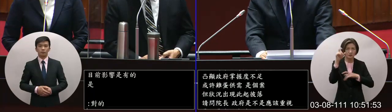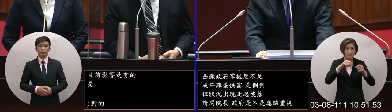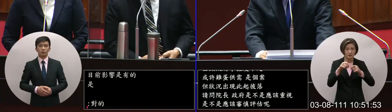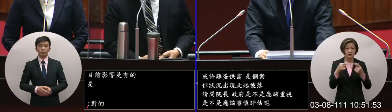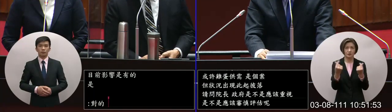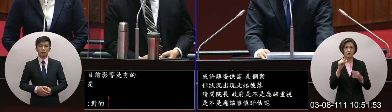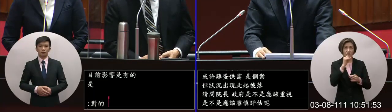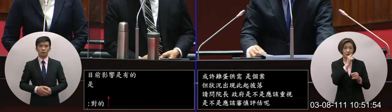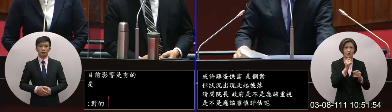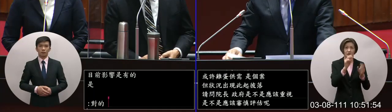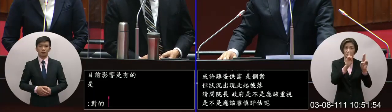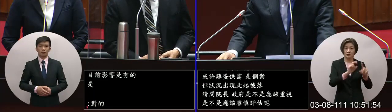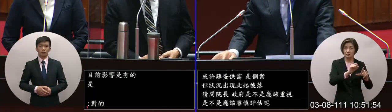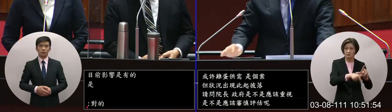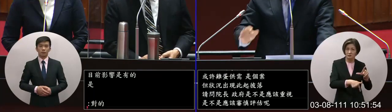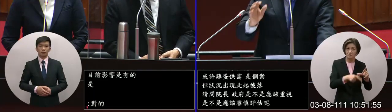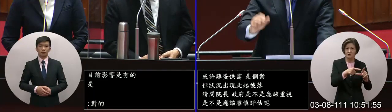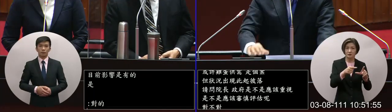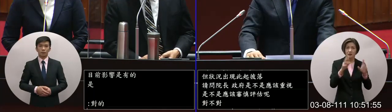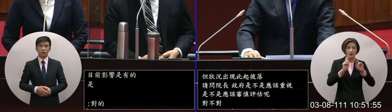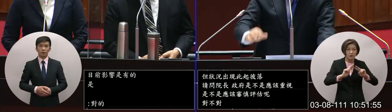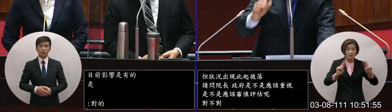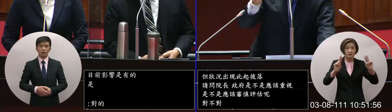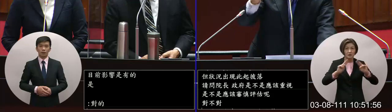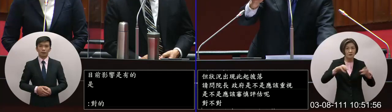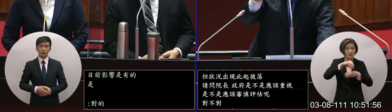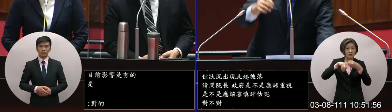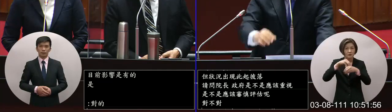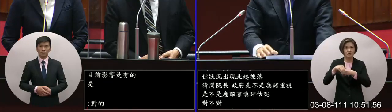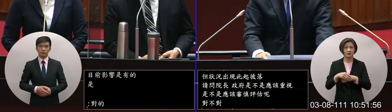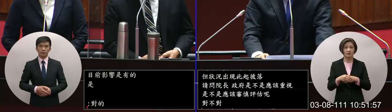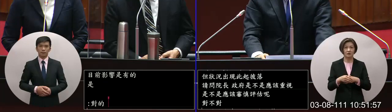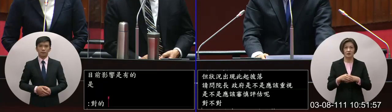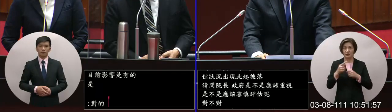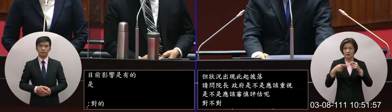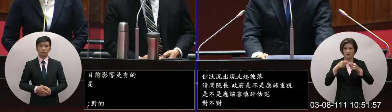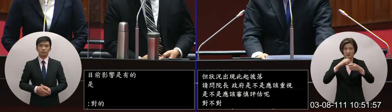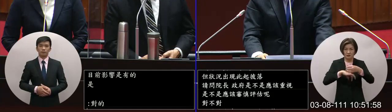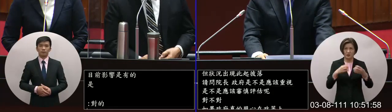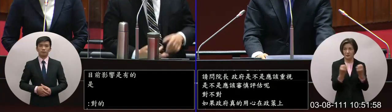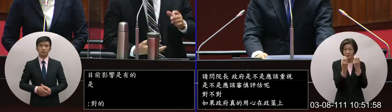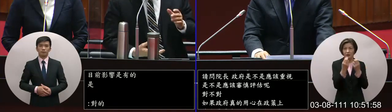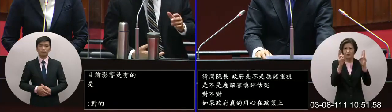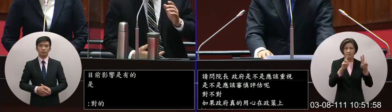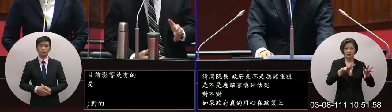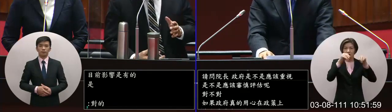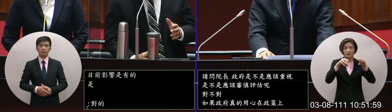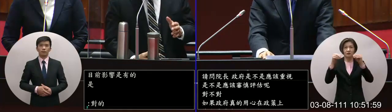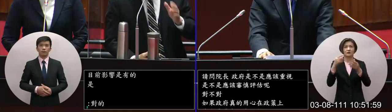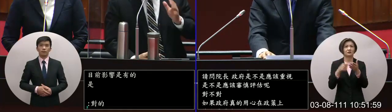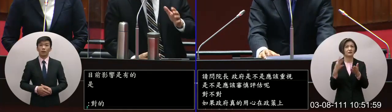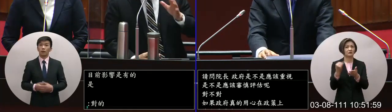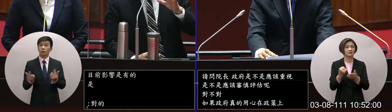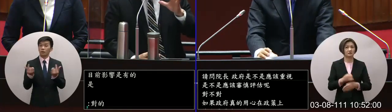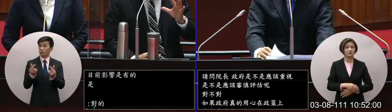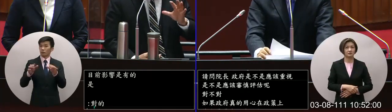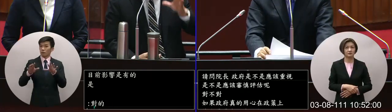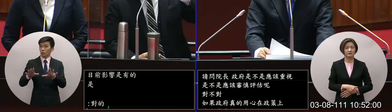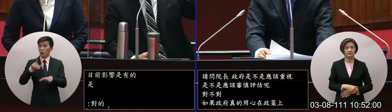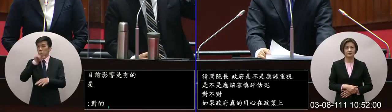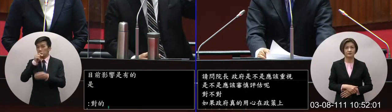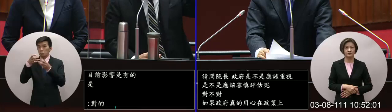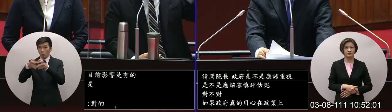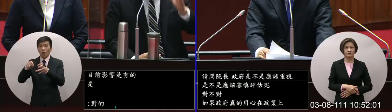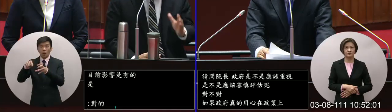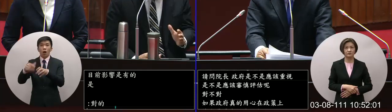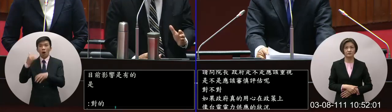电电力供应的状况，是不是就不会一年内发生这么多次？ 对不对？ 像这一次这个蛋，因为台湾突